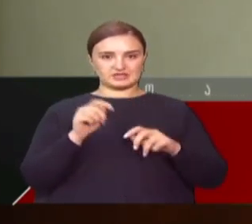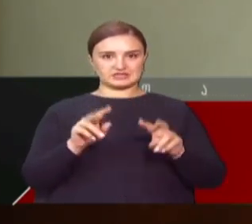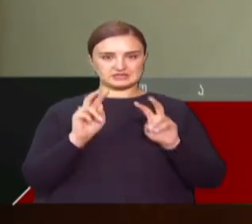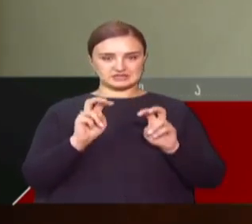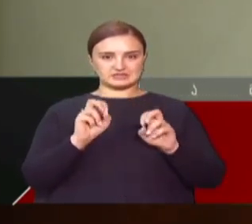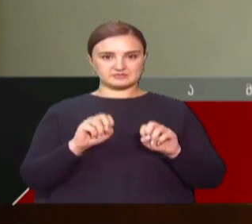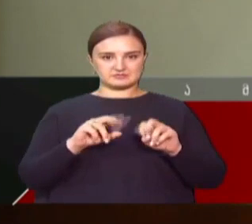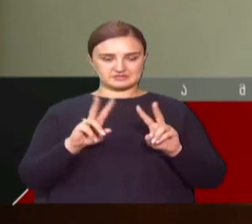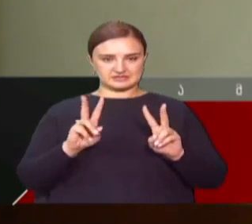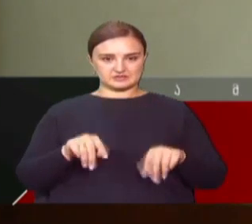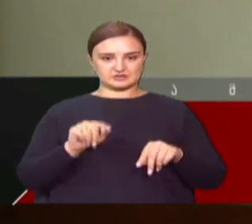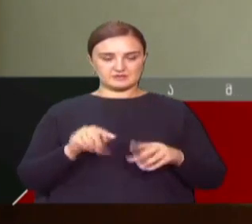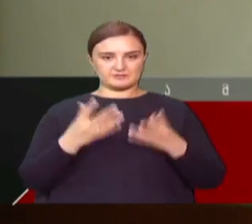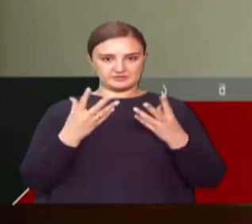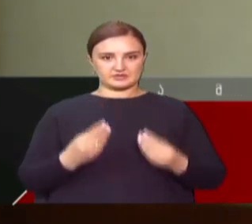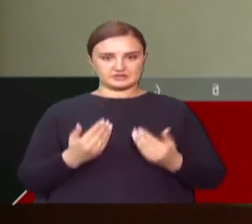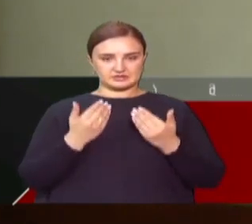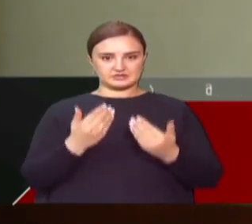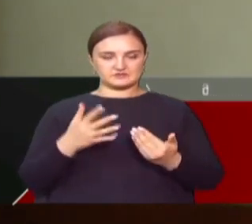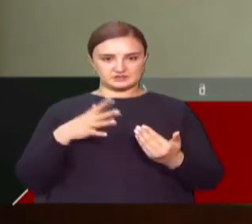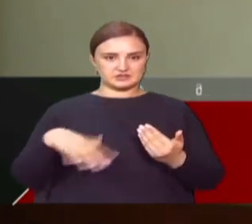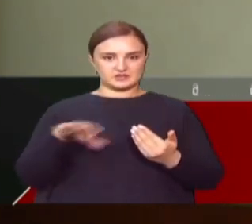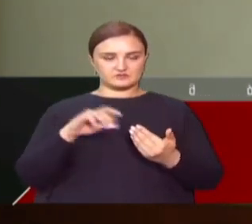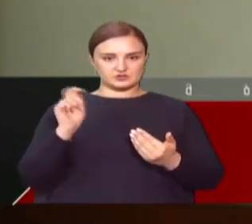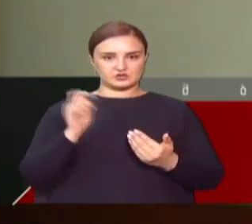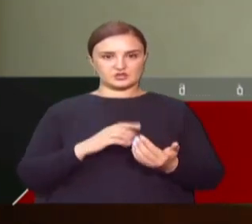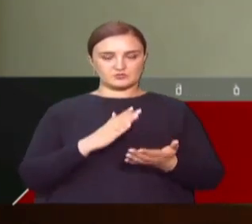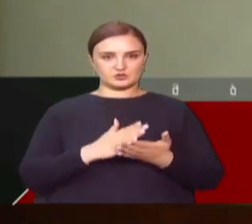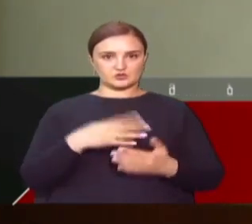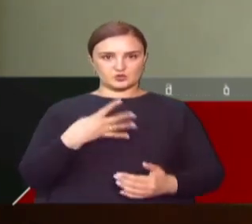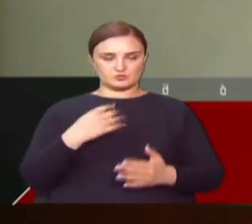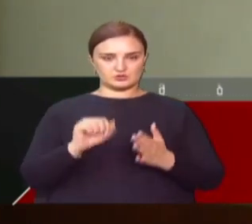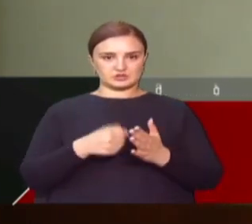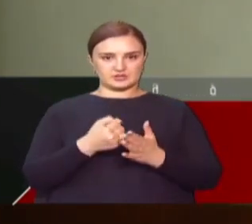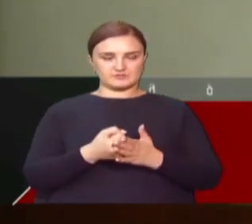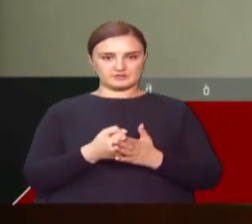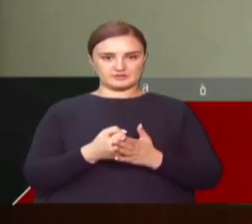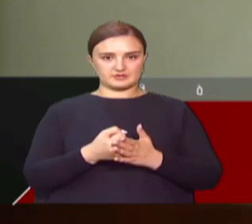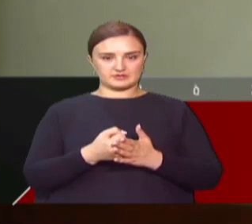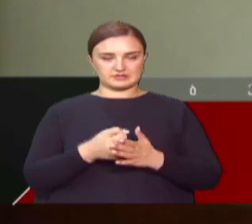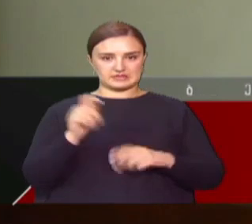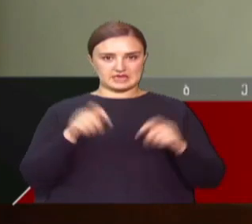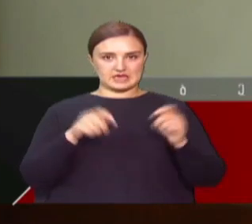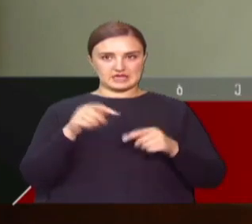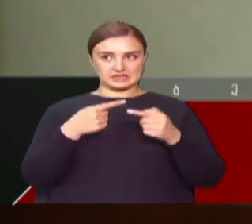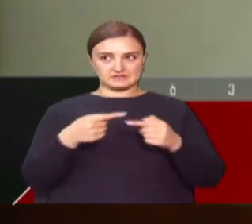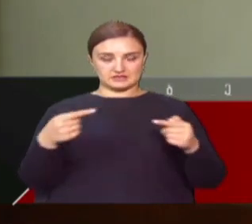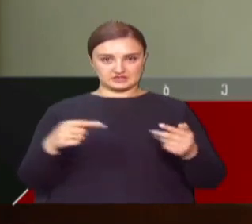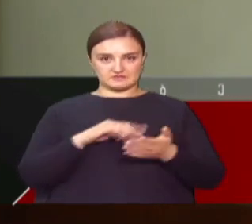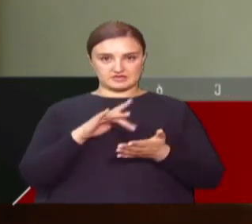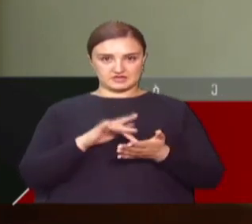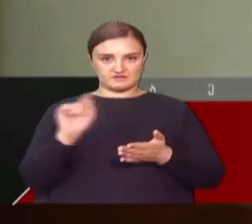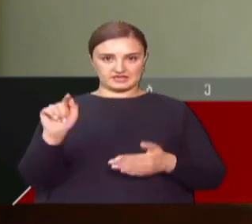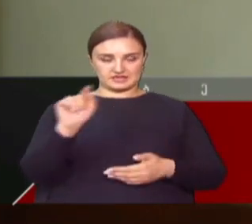სადაც სპეციალურად ამ დღისთვის საქართველოში ჩამოდის 40-მდე დელეგატი სხვადასხვა ქვეყნიდან,